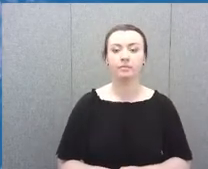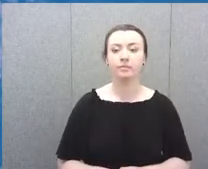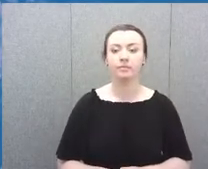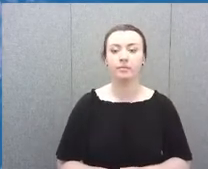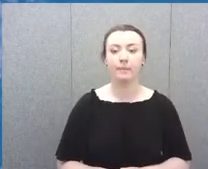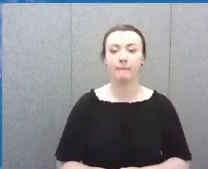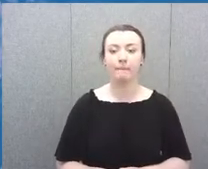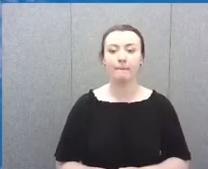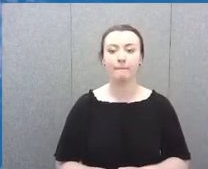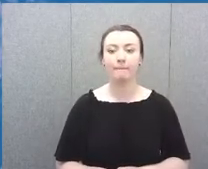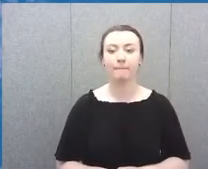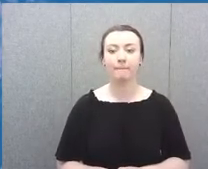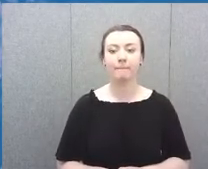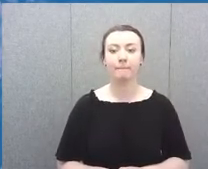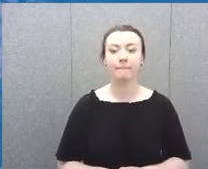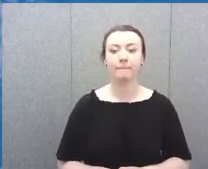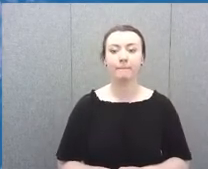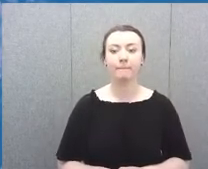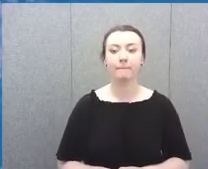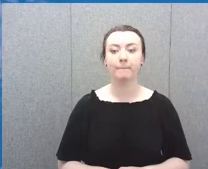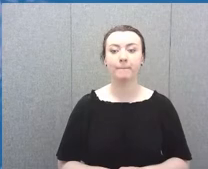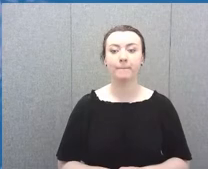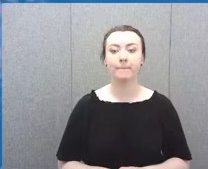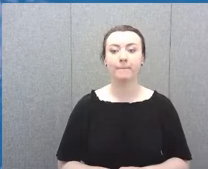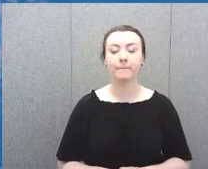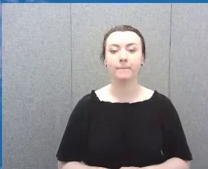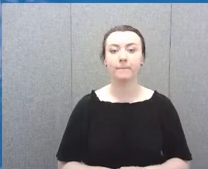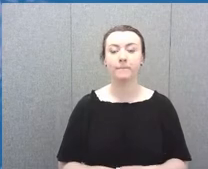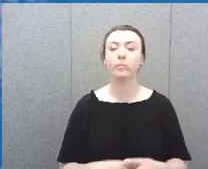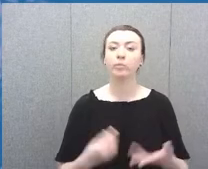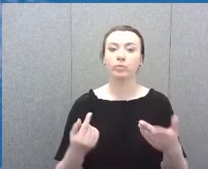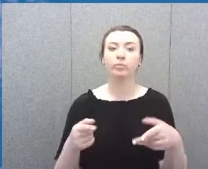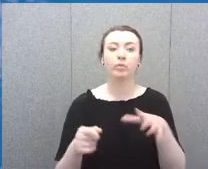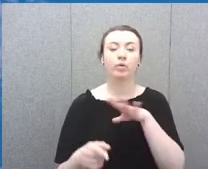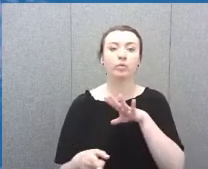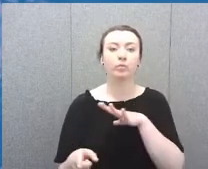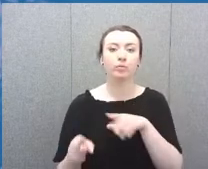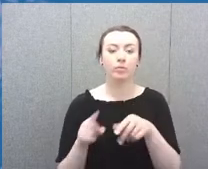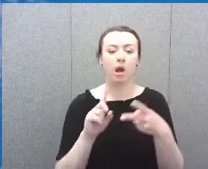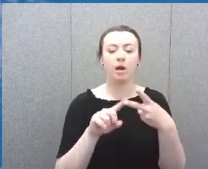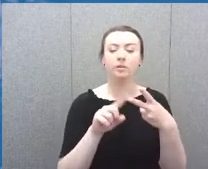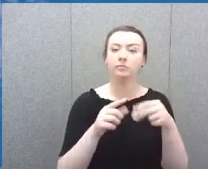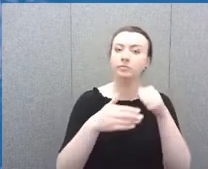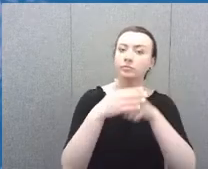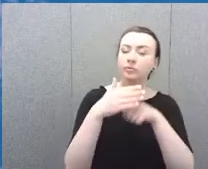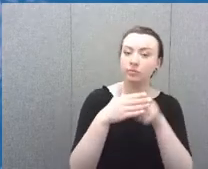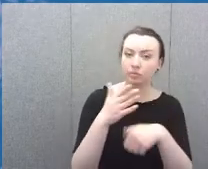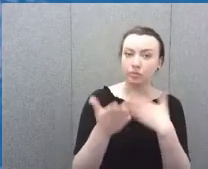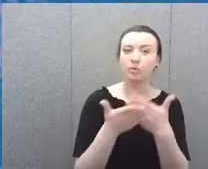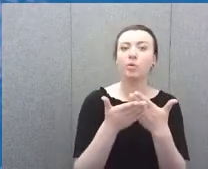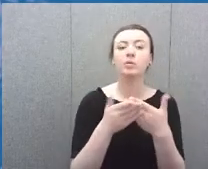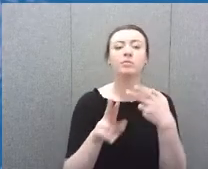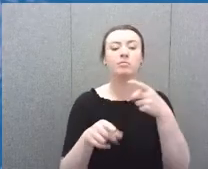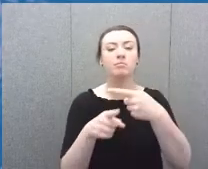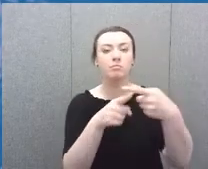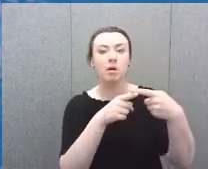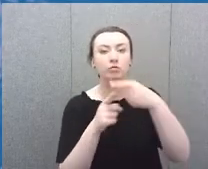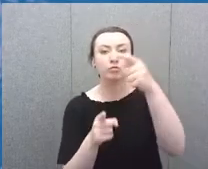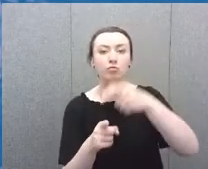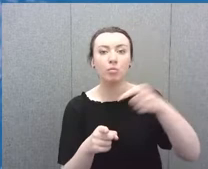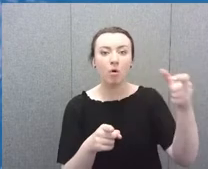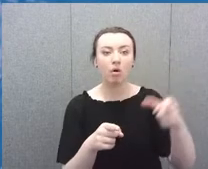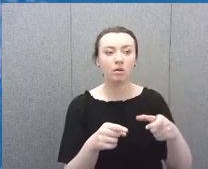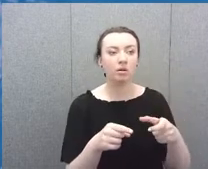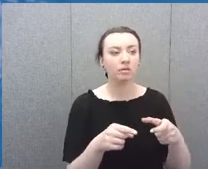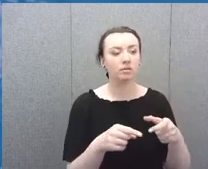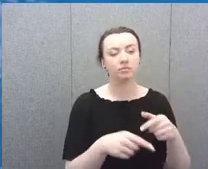уже была вторая причина, почему люди в Беларуси перестали доверять правительству. Еще одна причина – это